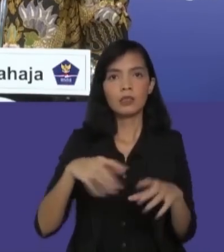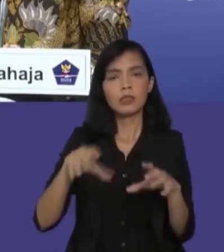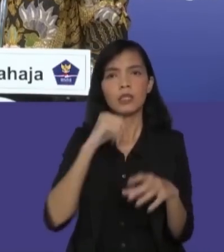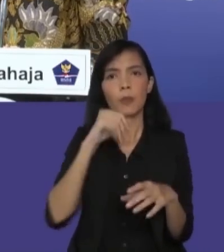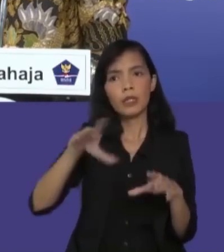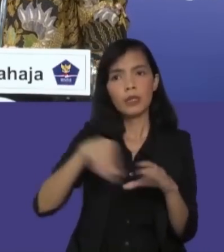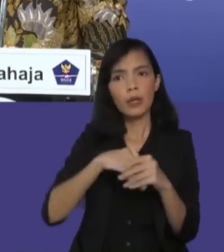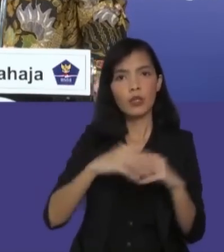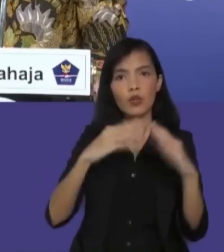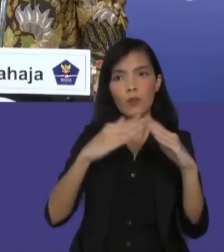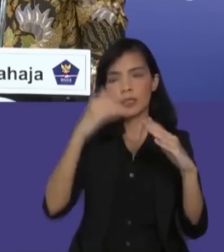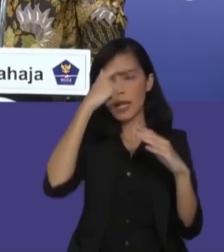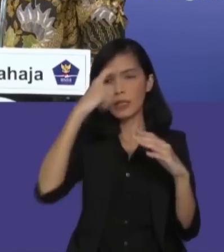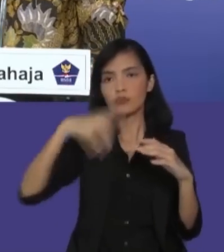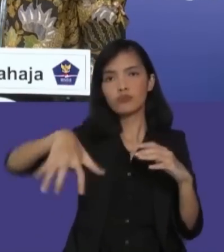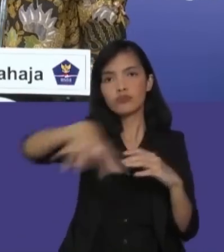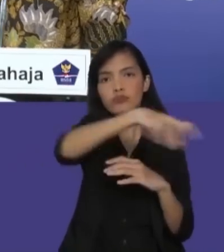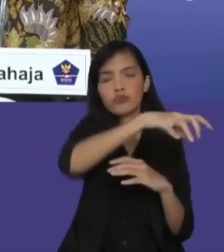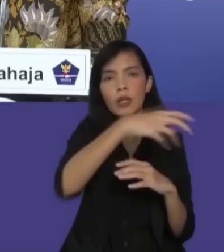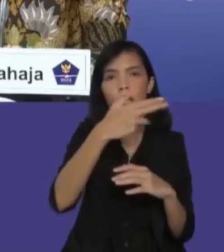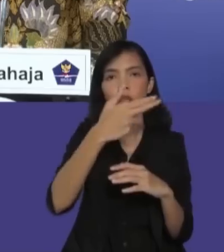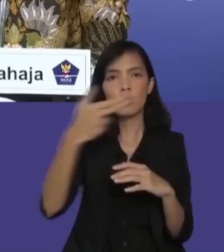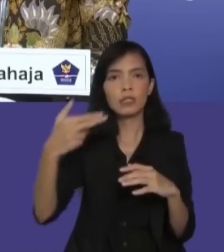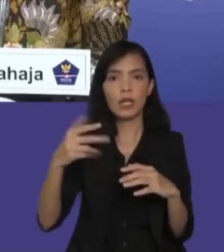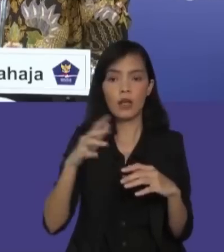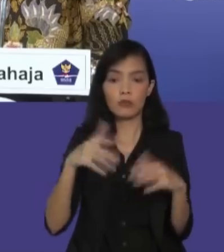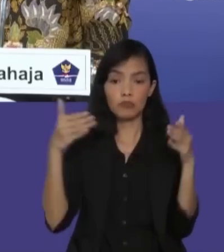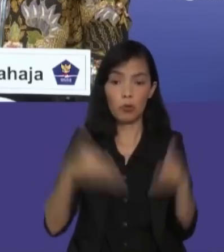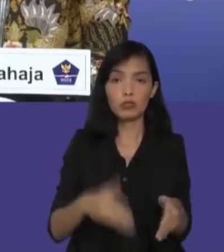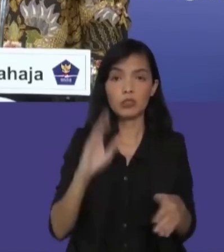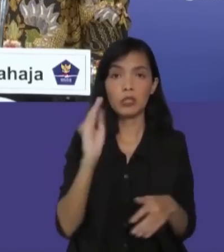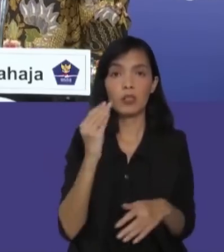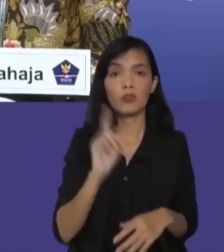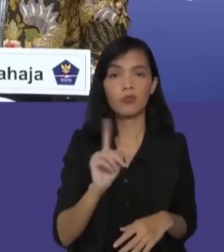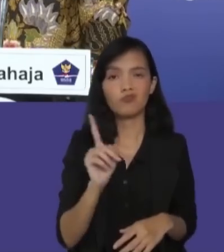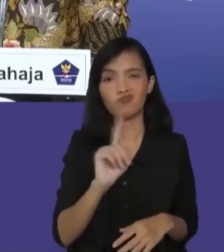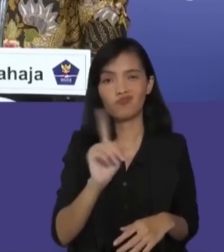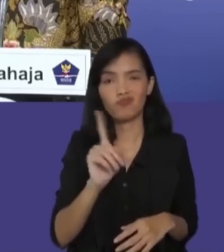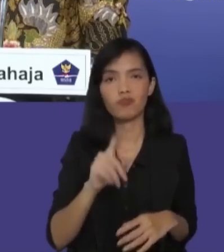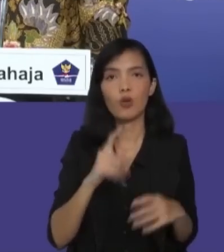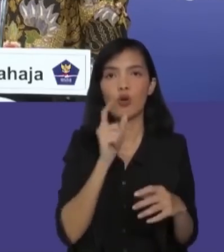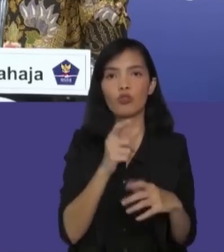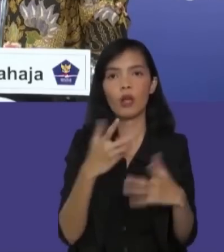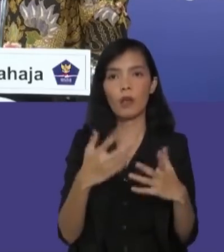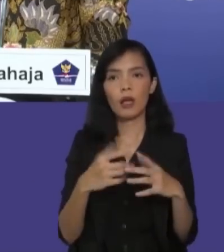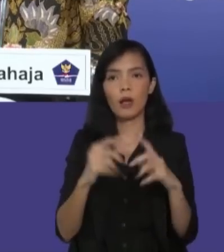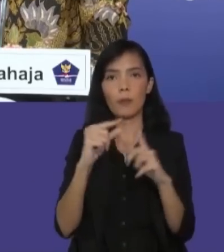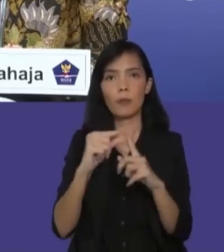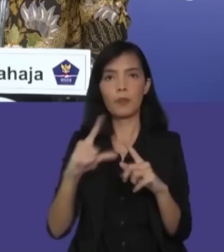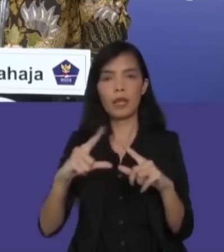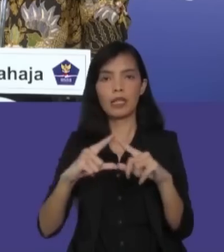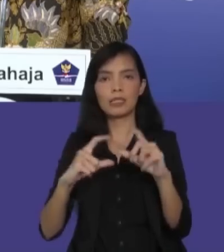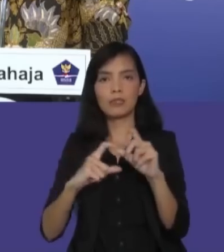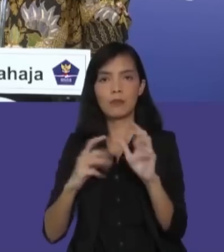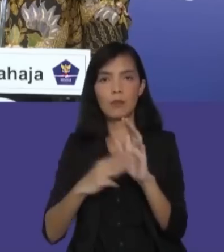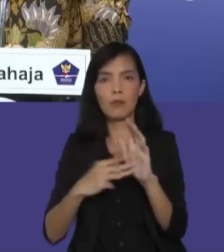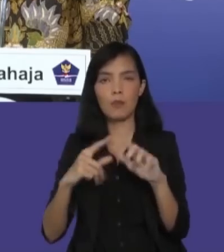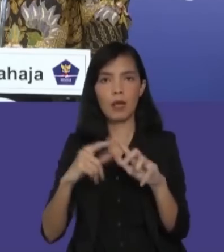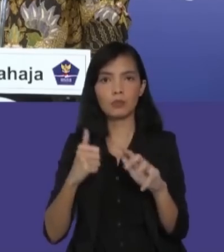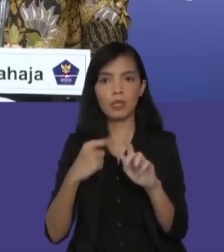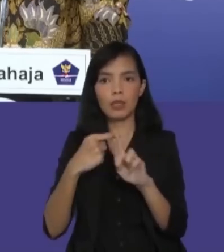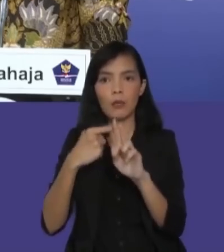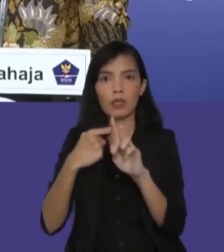di berbagai daerah di Indonesia, tidak hanya di Jakarta, untuk mengembangkan convalescent plasma ini. Misalkan